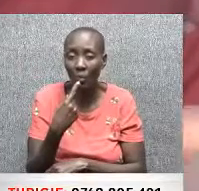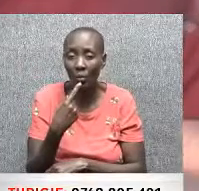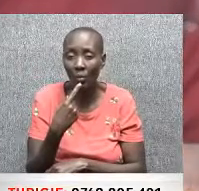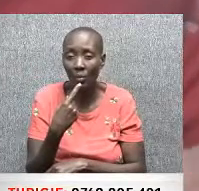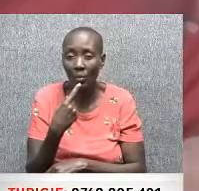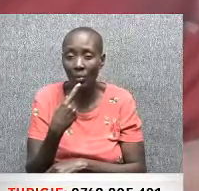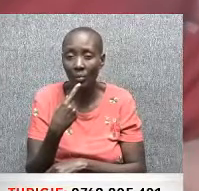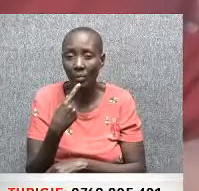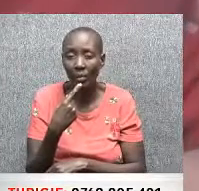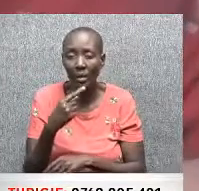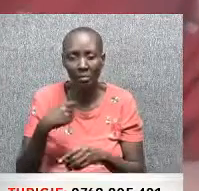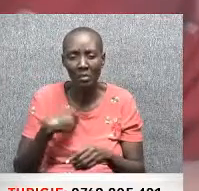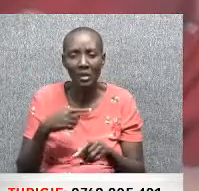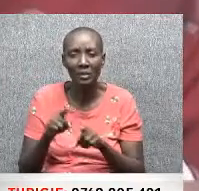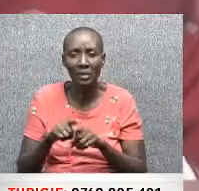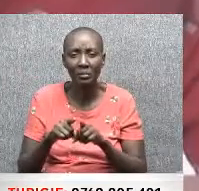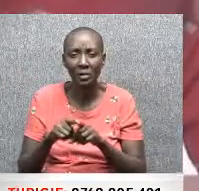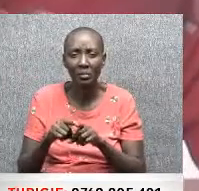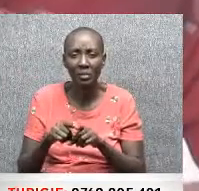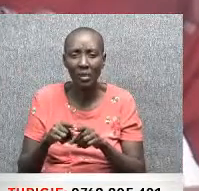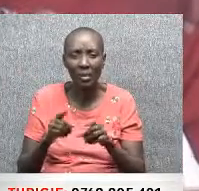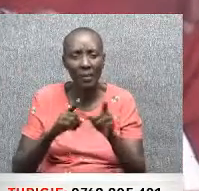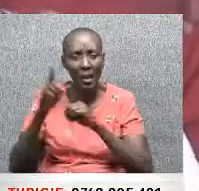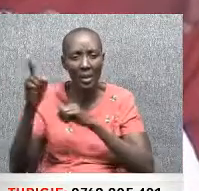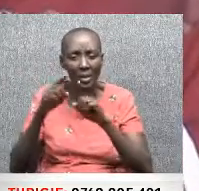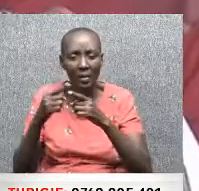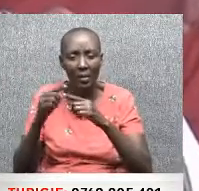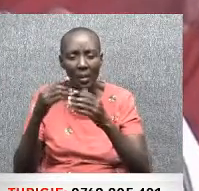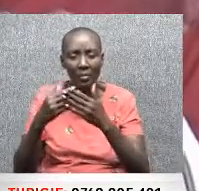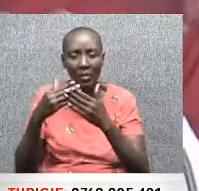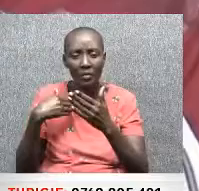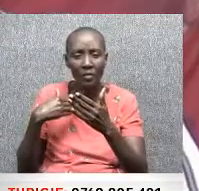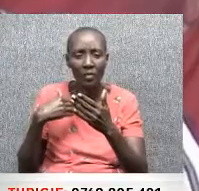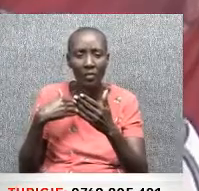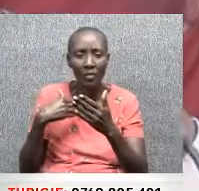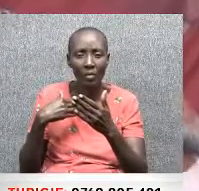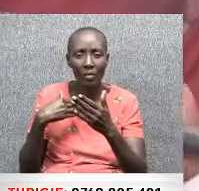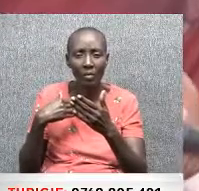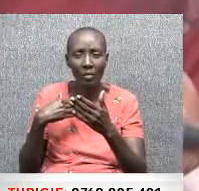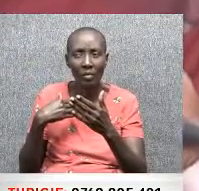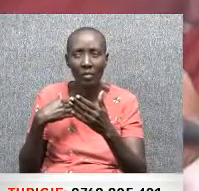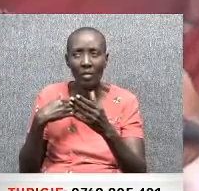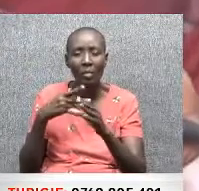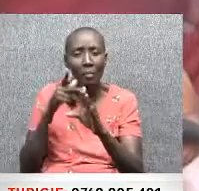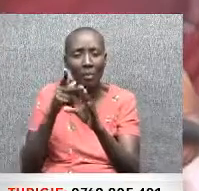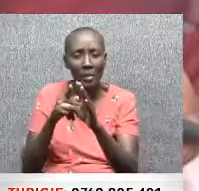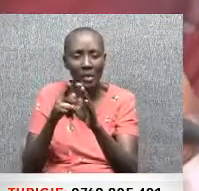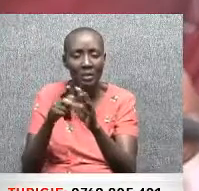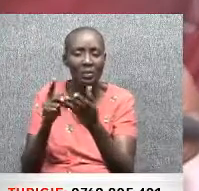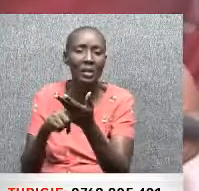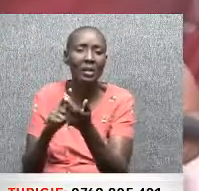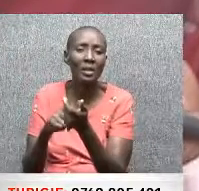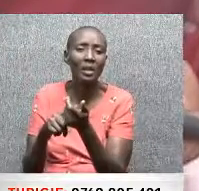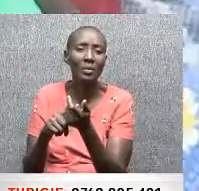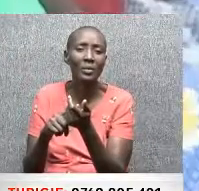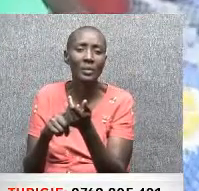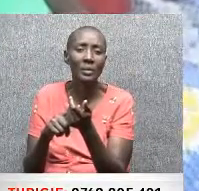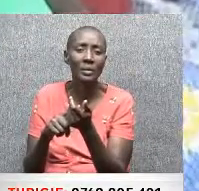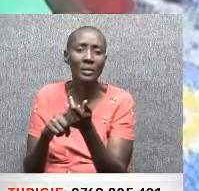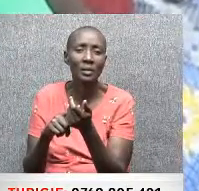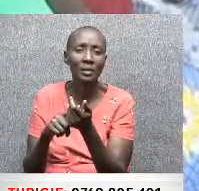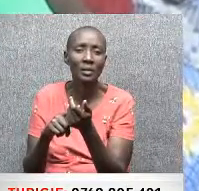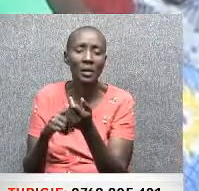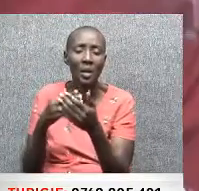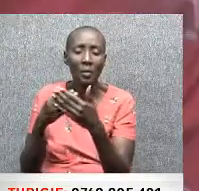kesho kutwa nasafiri. Lakini kabla sijasafiri, kwanza namba yangu napena napena hesabu yangu ndio niende nje.